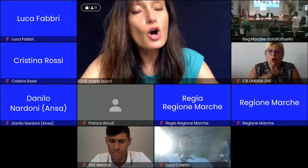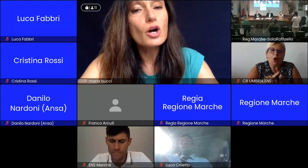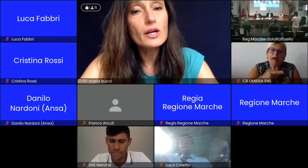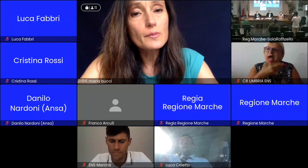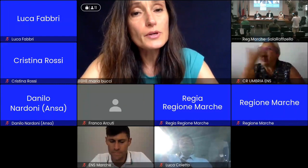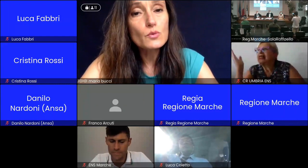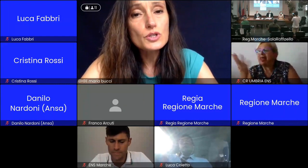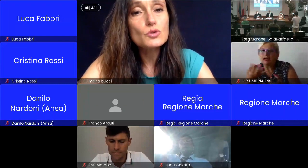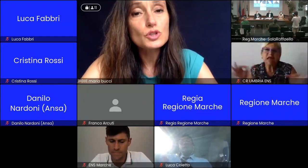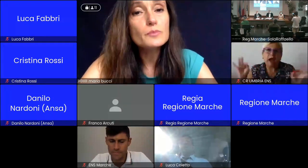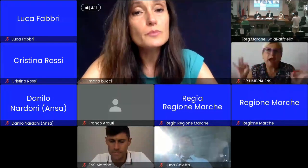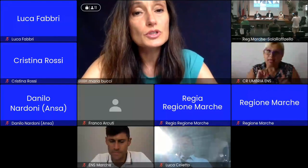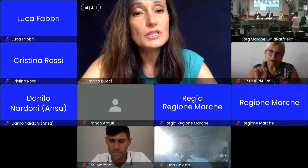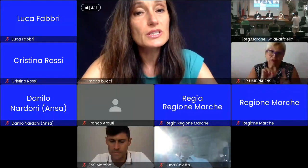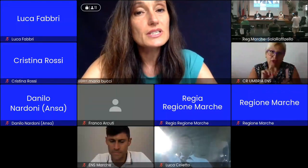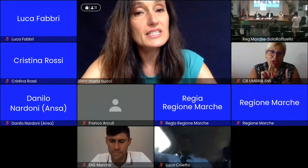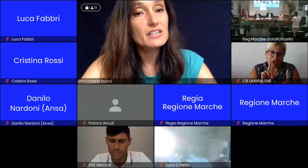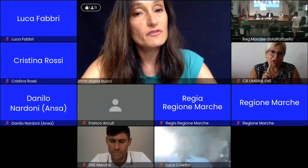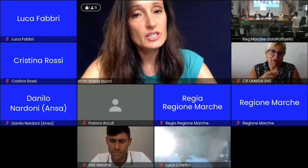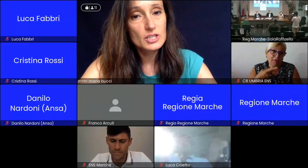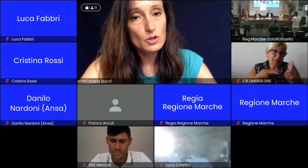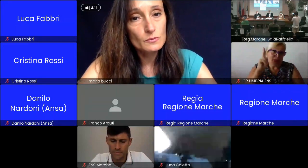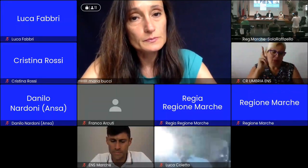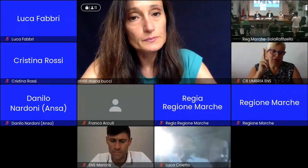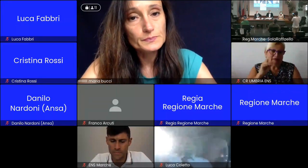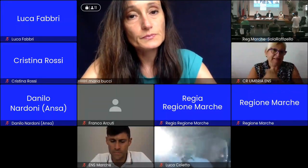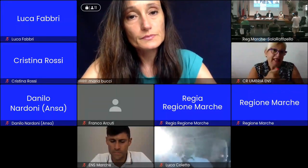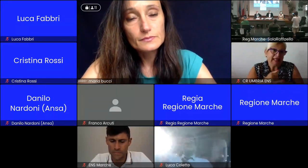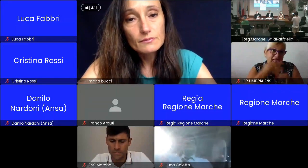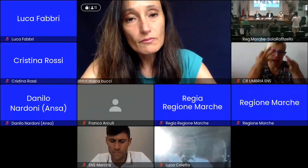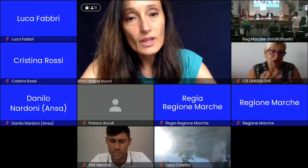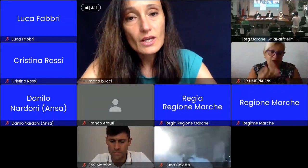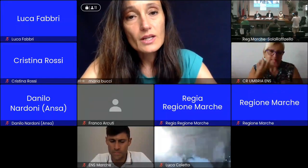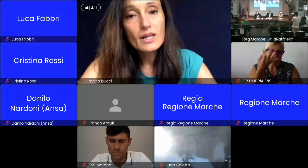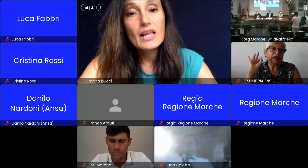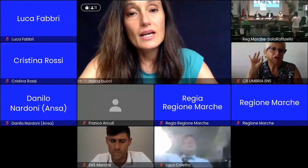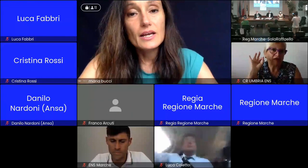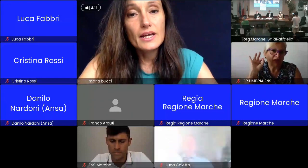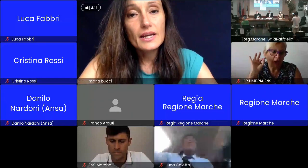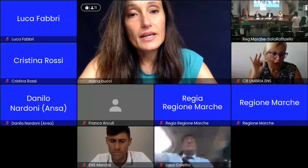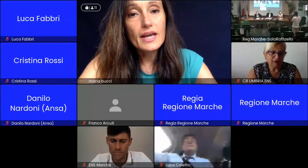piattaforma proprio ad hoc per questo tipo di servizio.